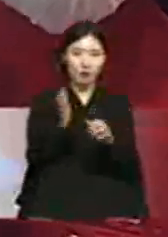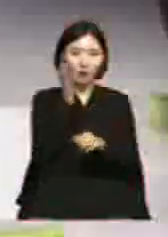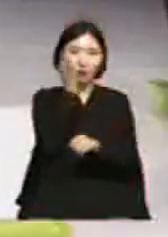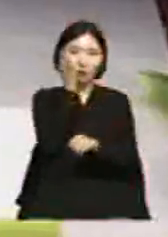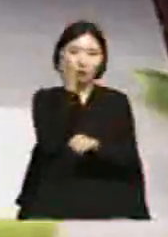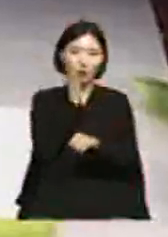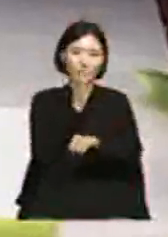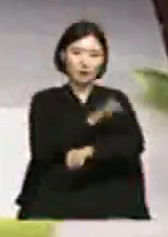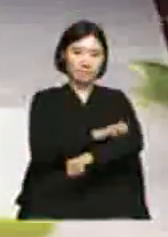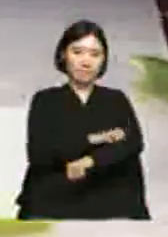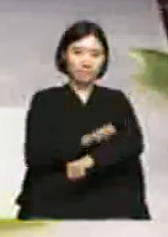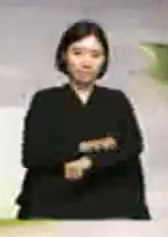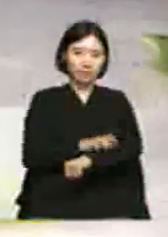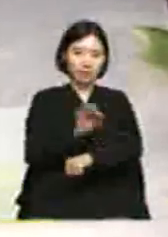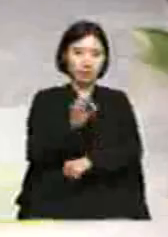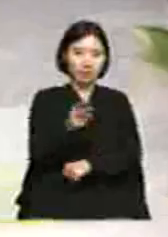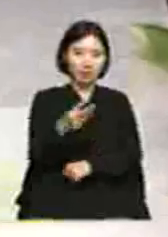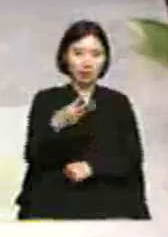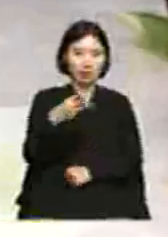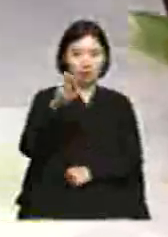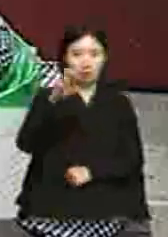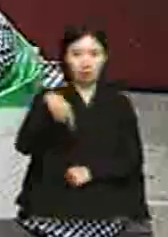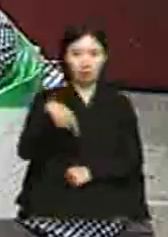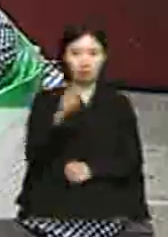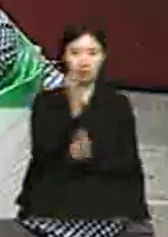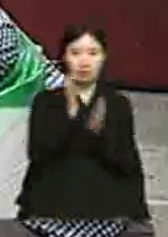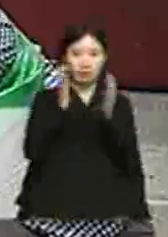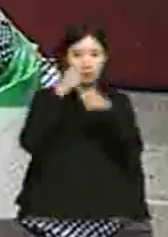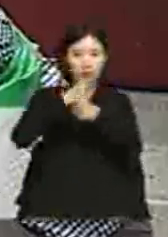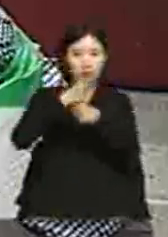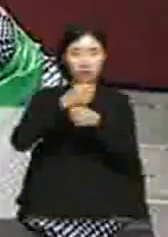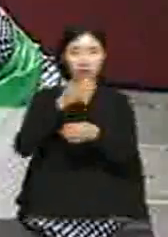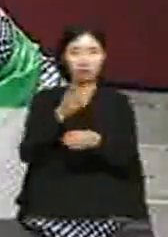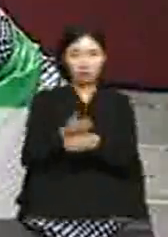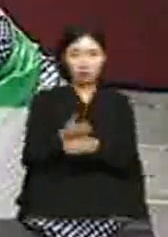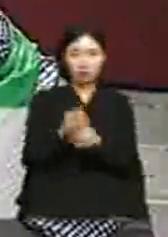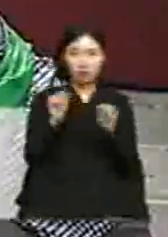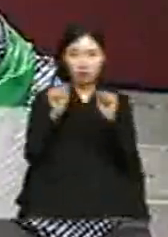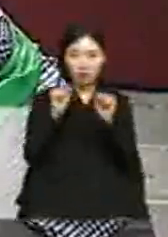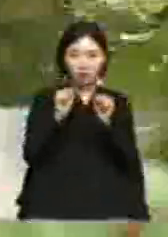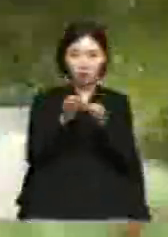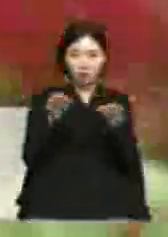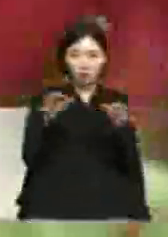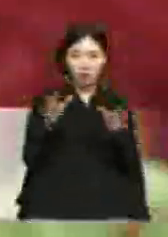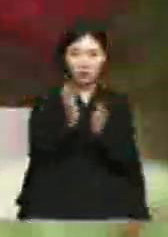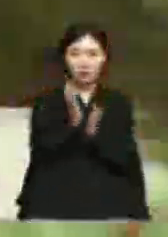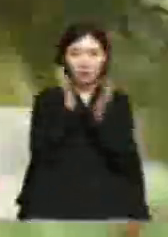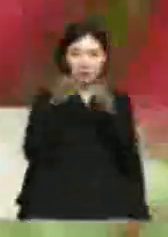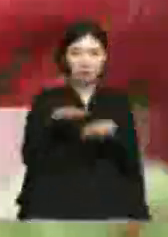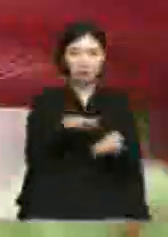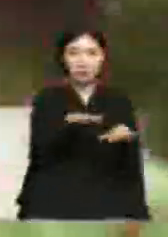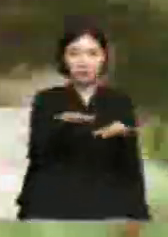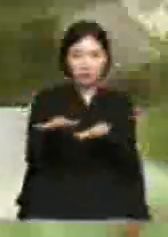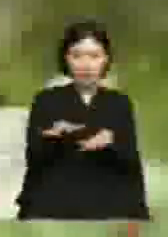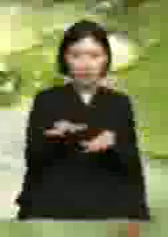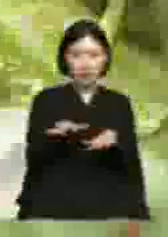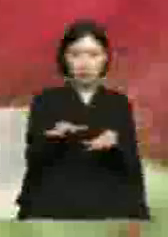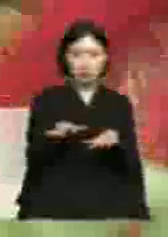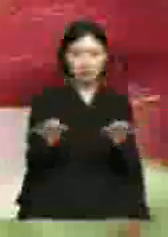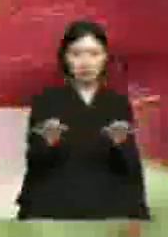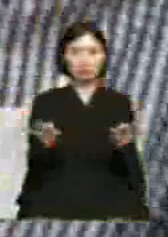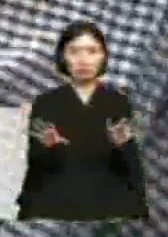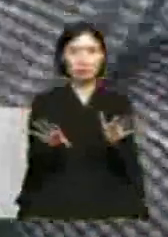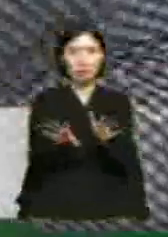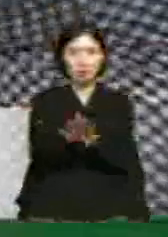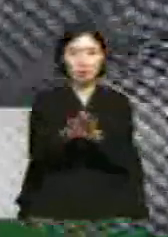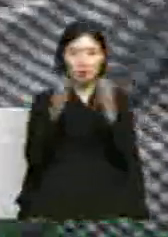소박이와 열무 김치를 만들고 있는 겁니다. 겨울에 만든 김장 김치가 떨어져가는 여름 초입에 맞춰 소외계층